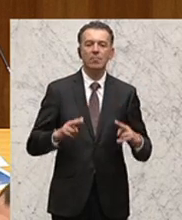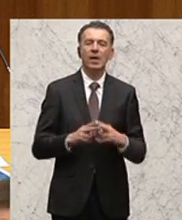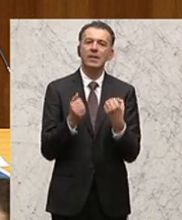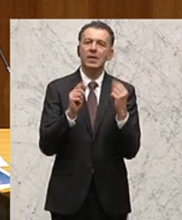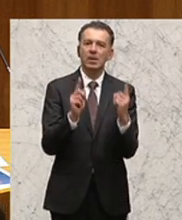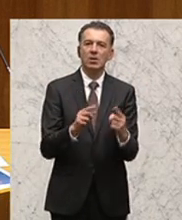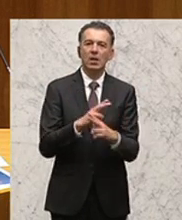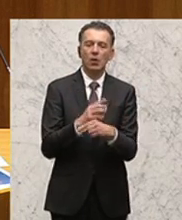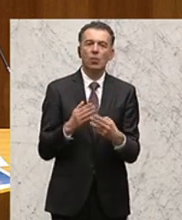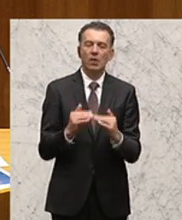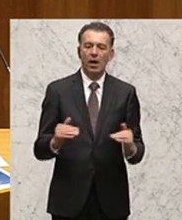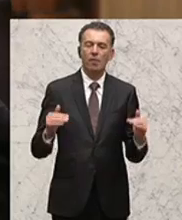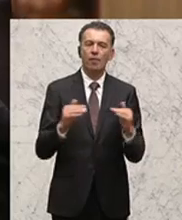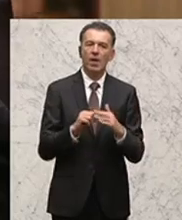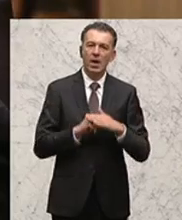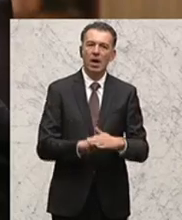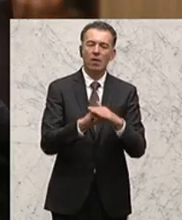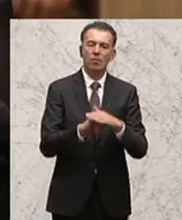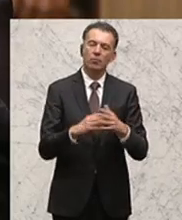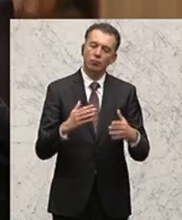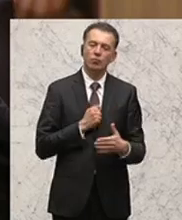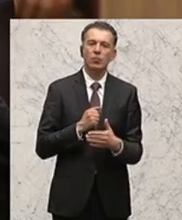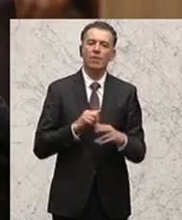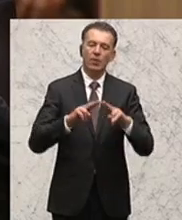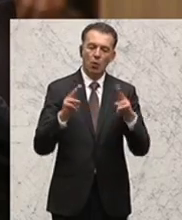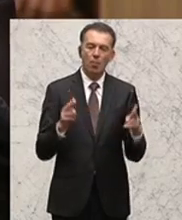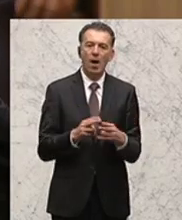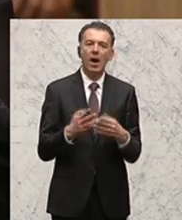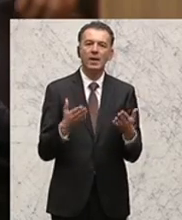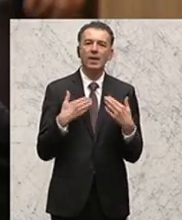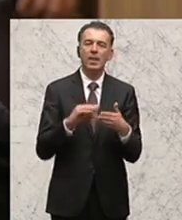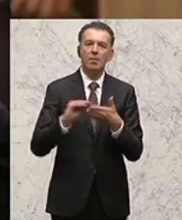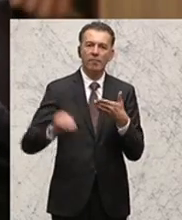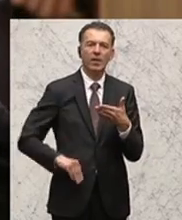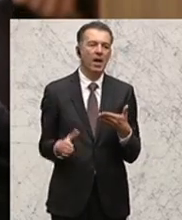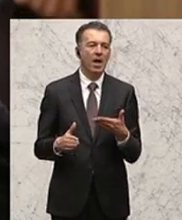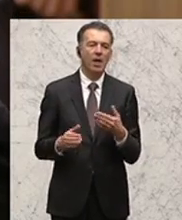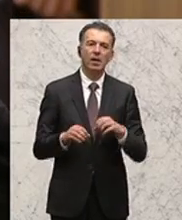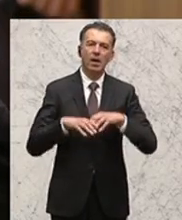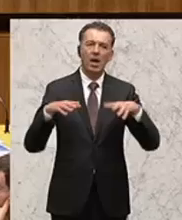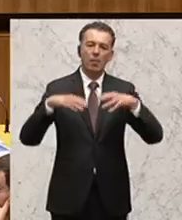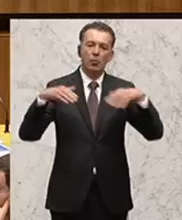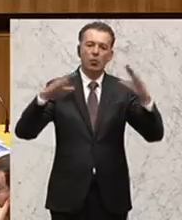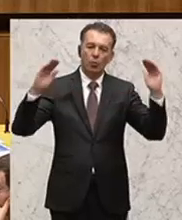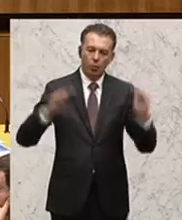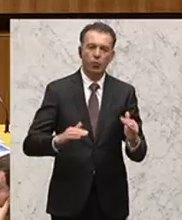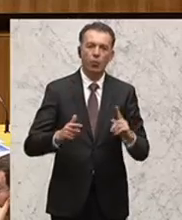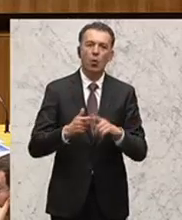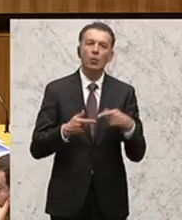sicherzustellen, dass Österreich seinen fairen Beitrag für das Zustandekommen eines globalen Klimavertrags hinsichtlich seiner Emissionsreduktionen